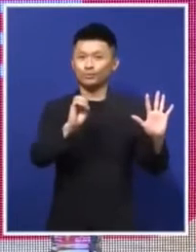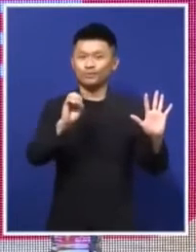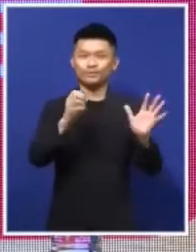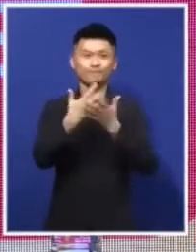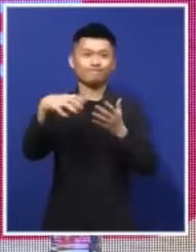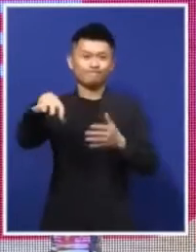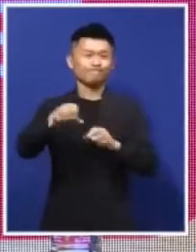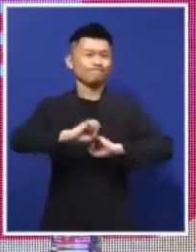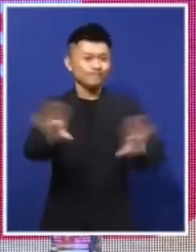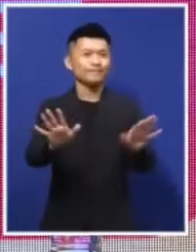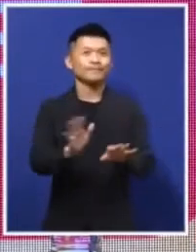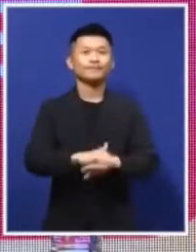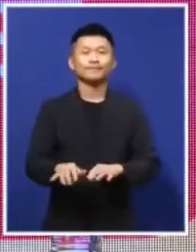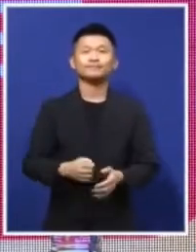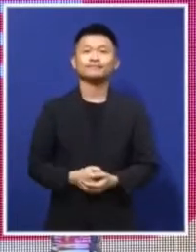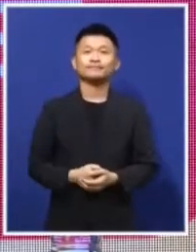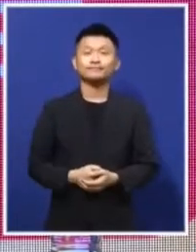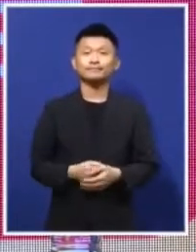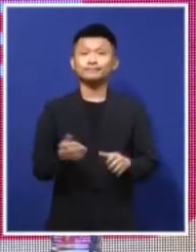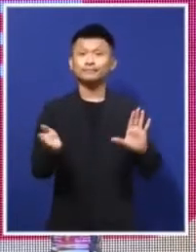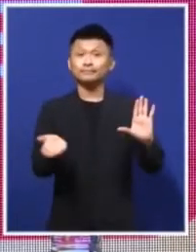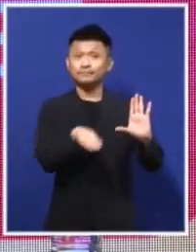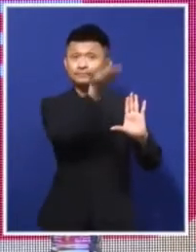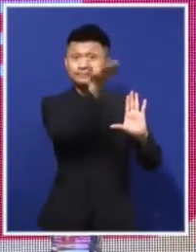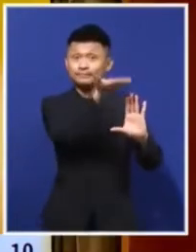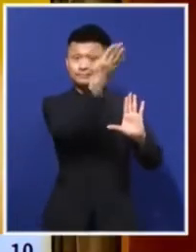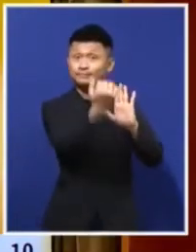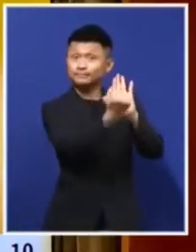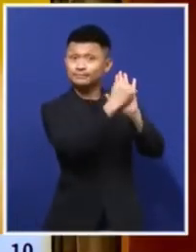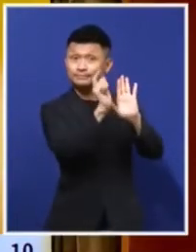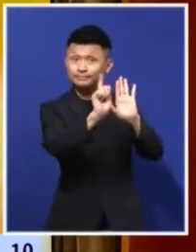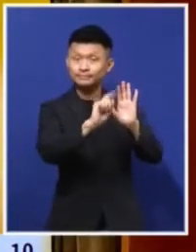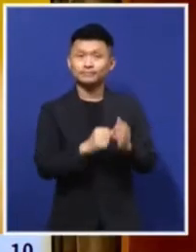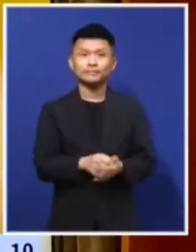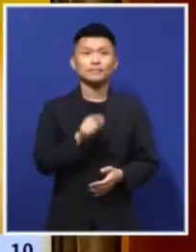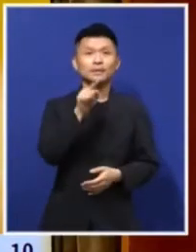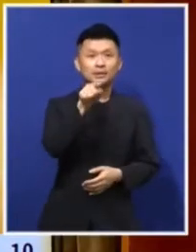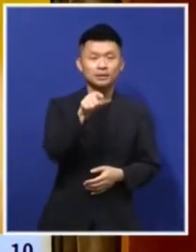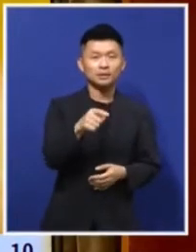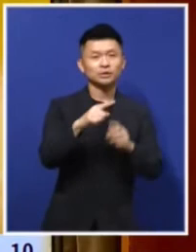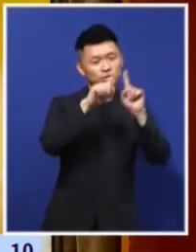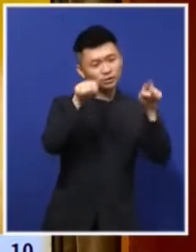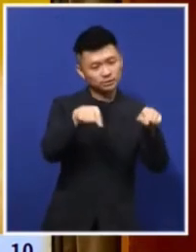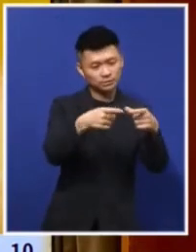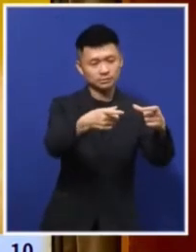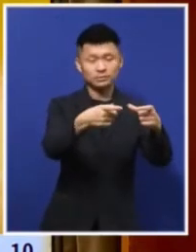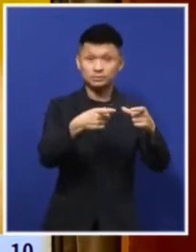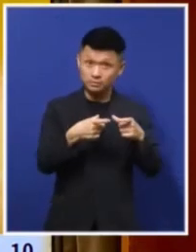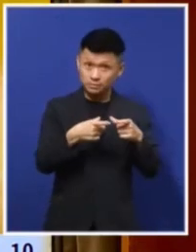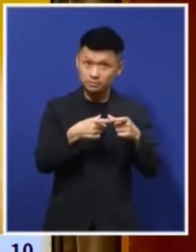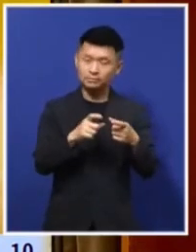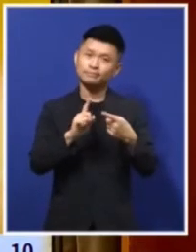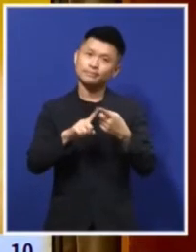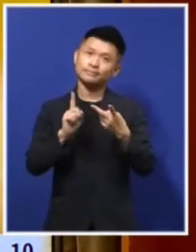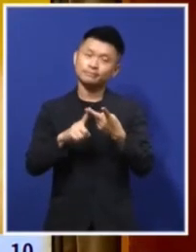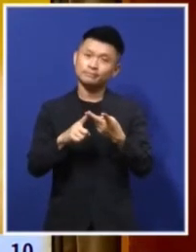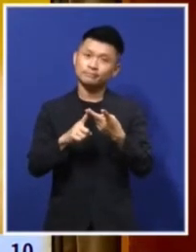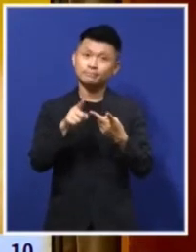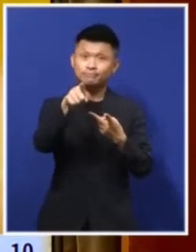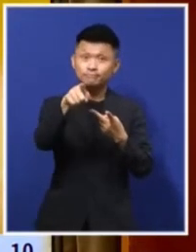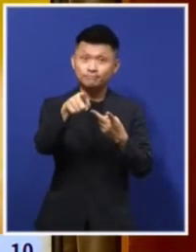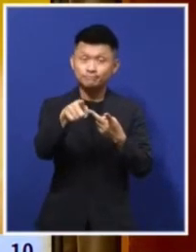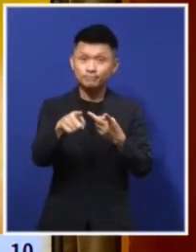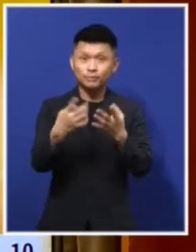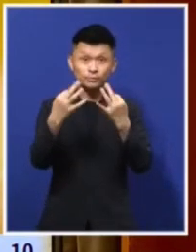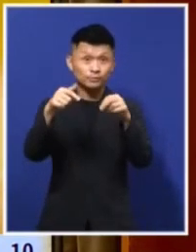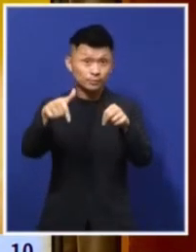行。所以呢，我们看左上角这个标记，就是说，无论你是拿纸本的5倍券，或者是你是绑定数